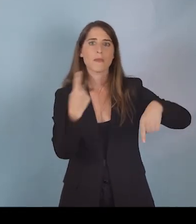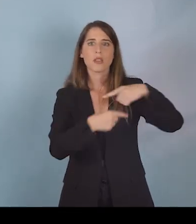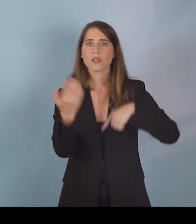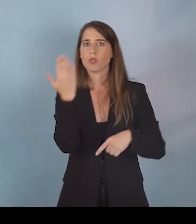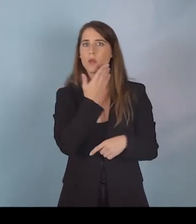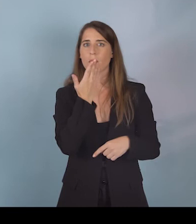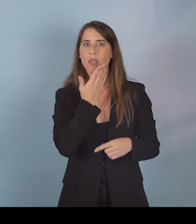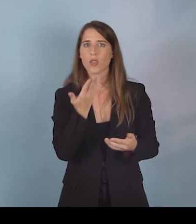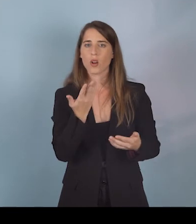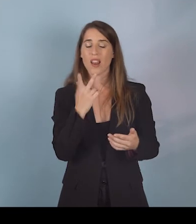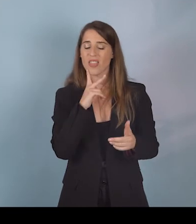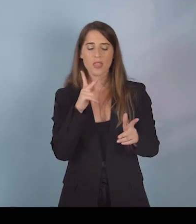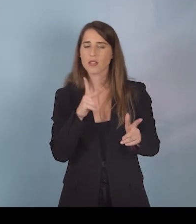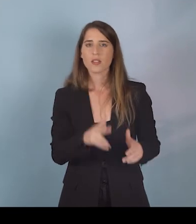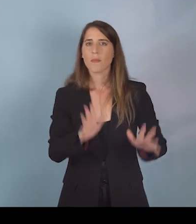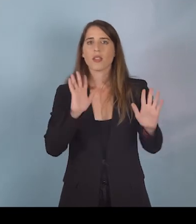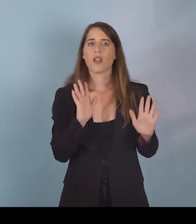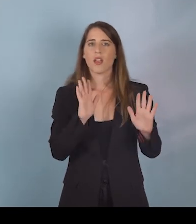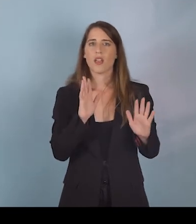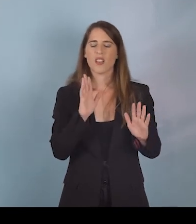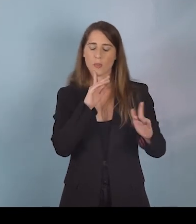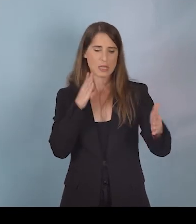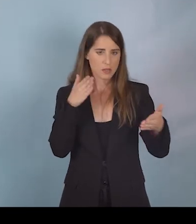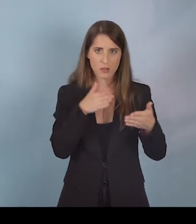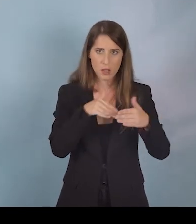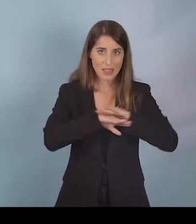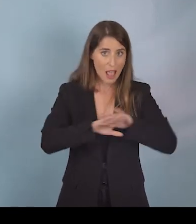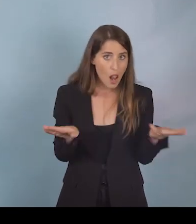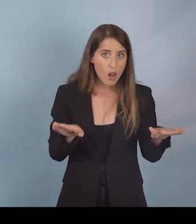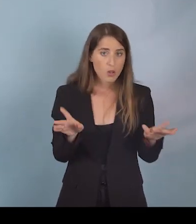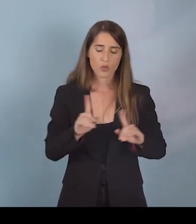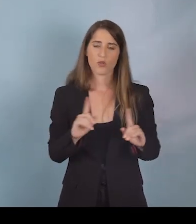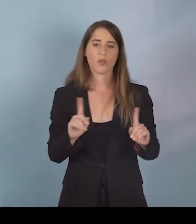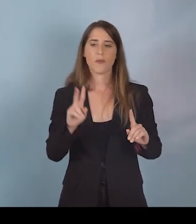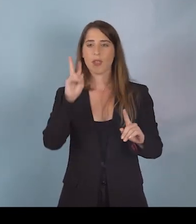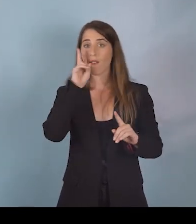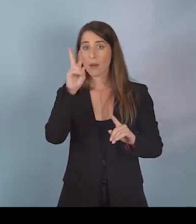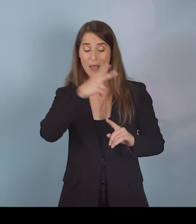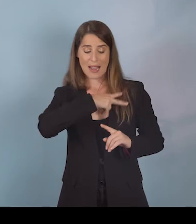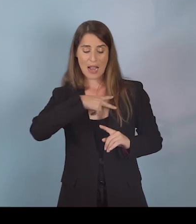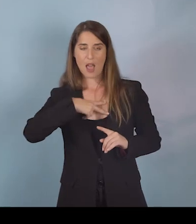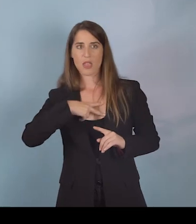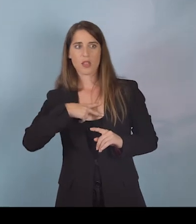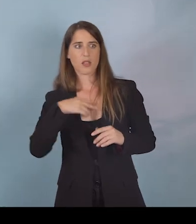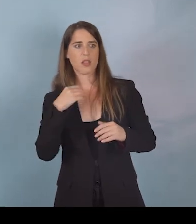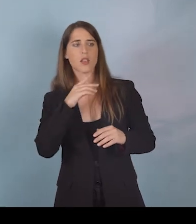για ομοφοβία μεταξύ των μαθητών. Αλλά δεν σταματάει εκεί. Δεν ξεκινάει και δεν σταματάει